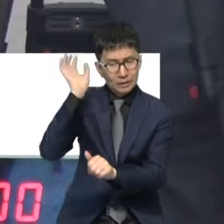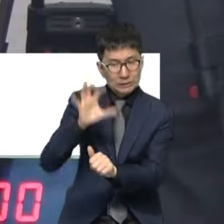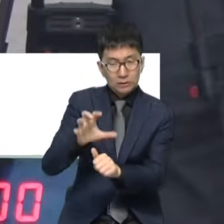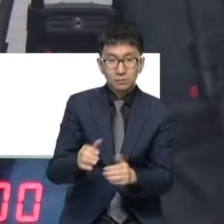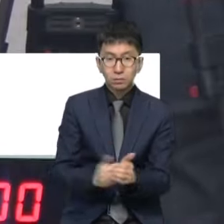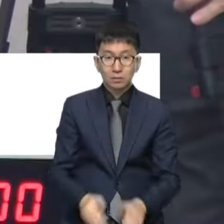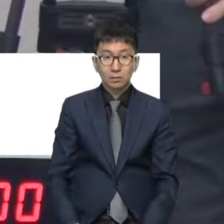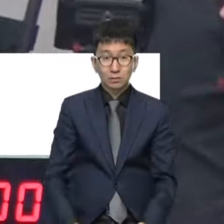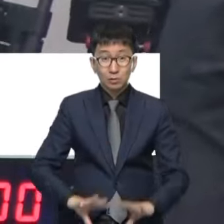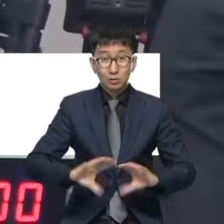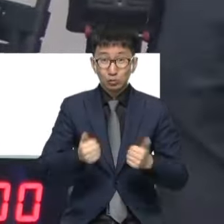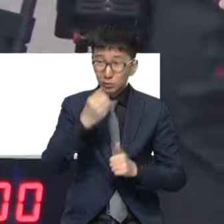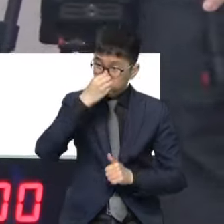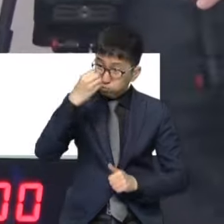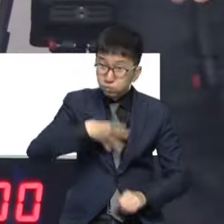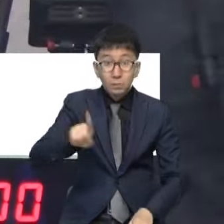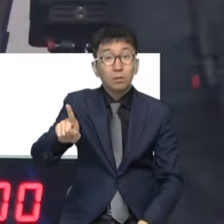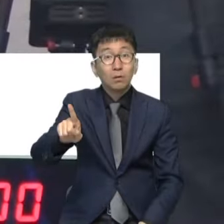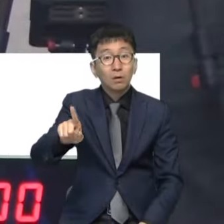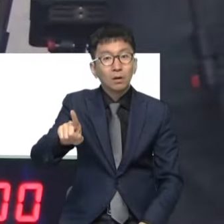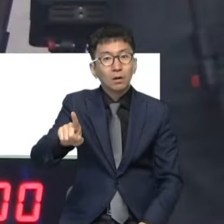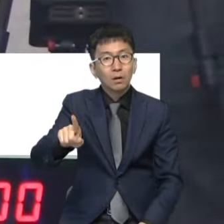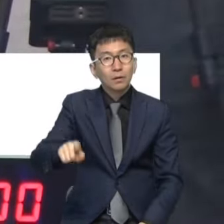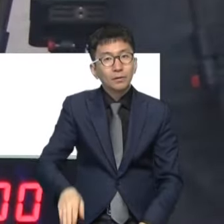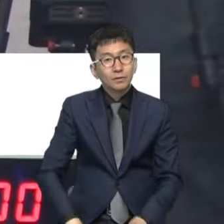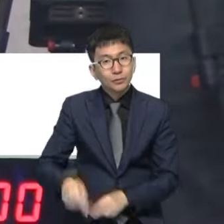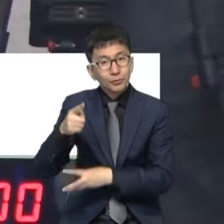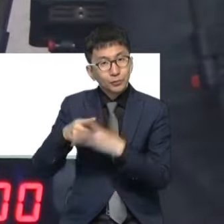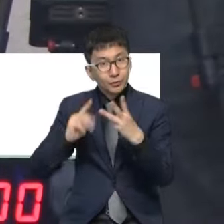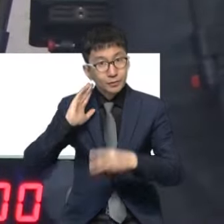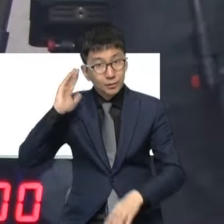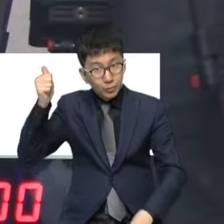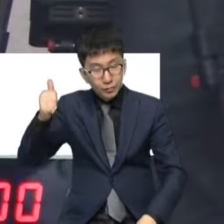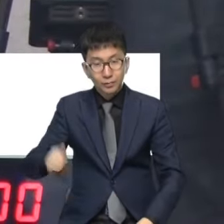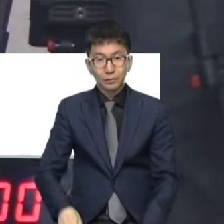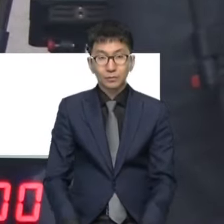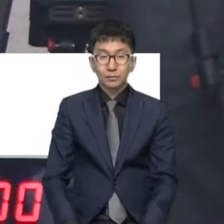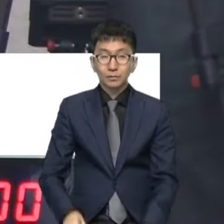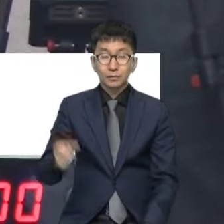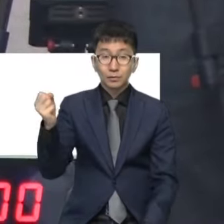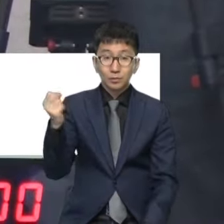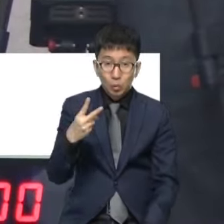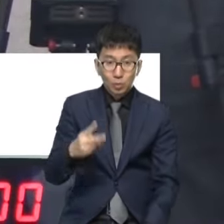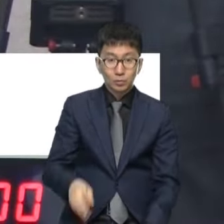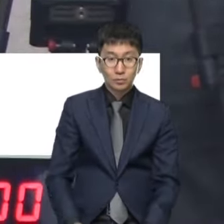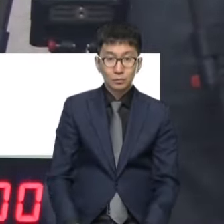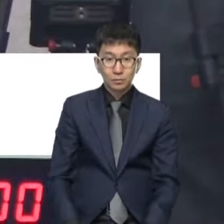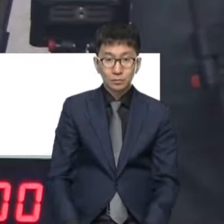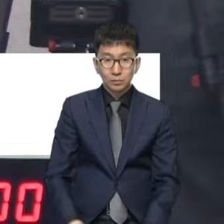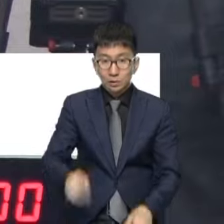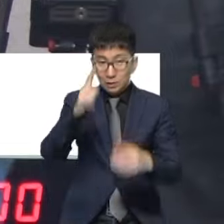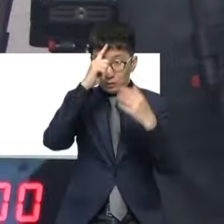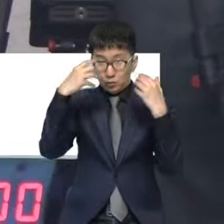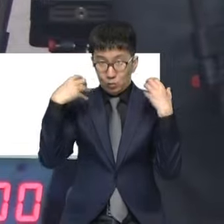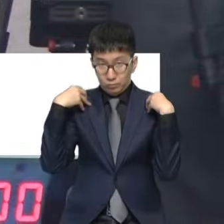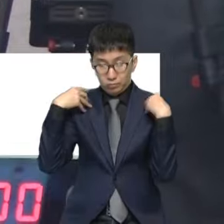국회를 무시하는 것은 윤석열 대통령뿐만 아니라 국무위원